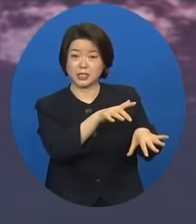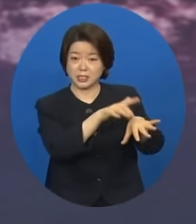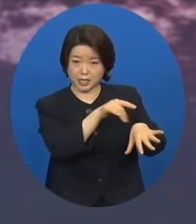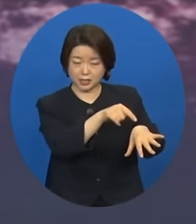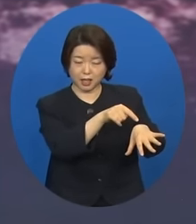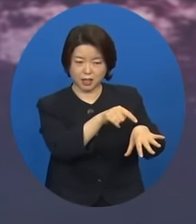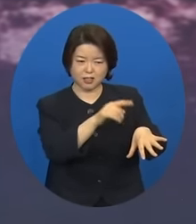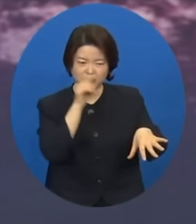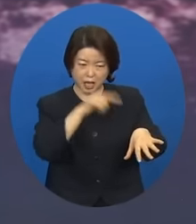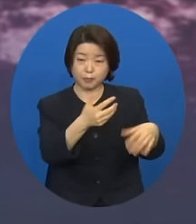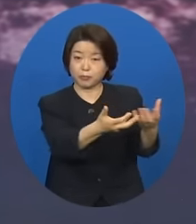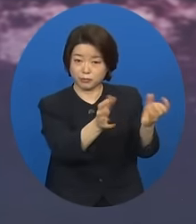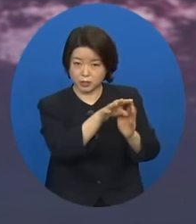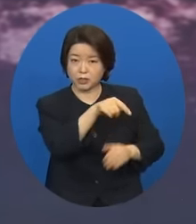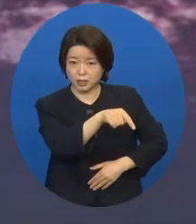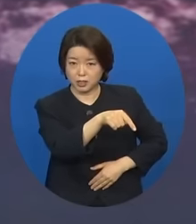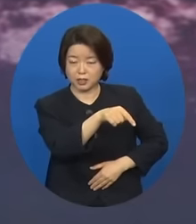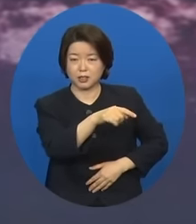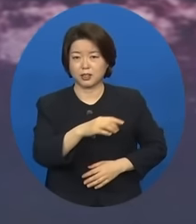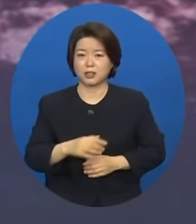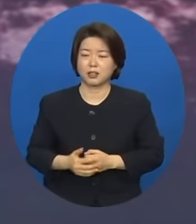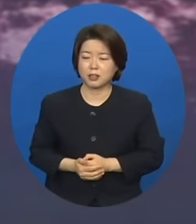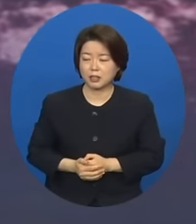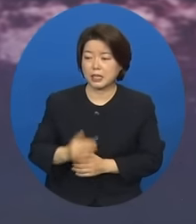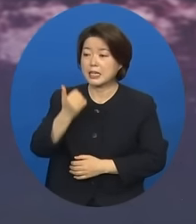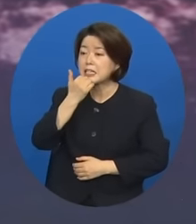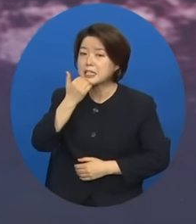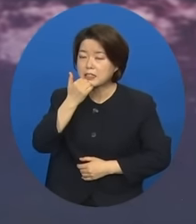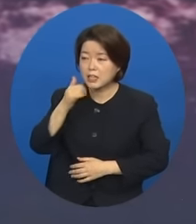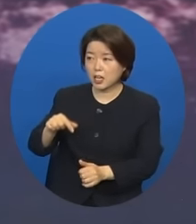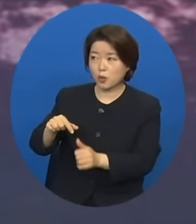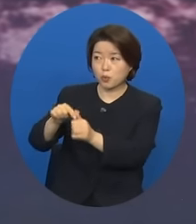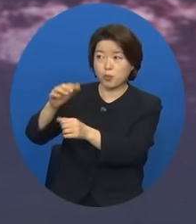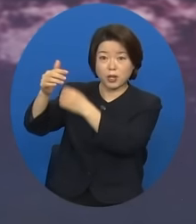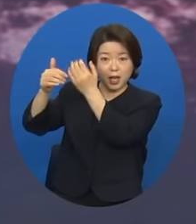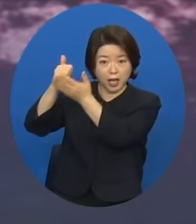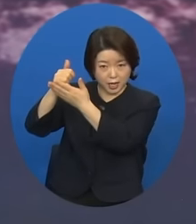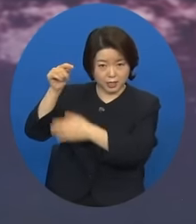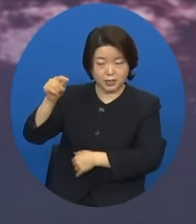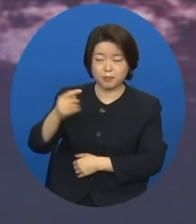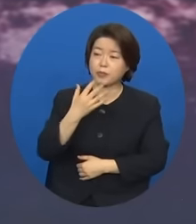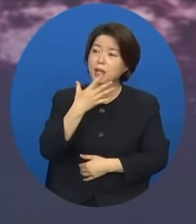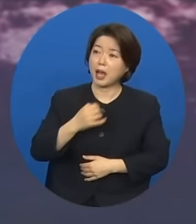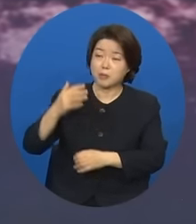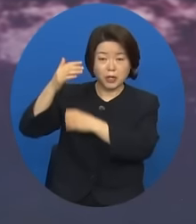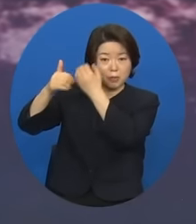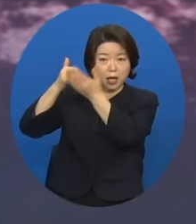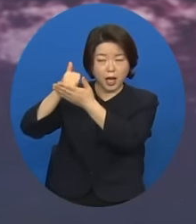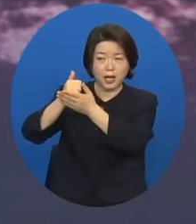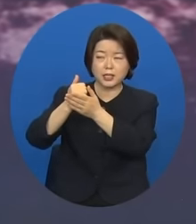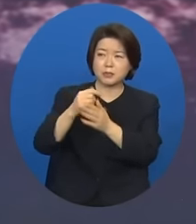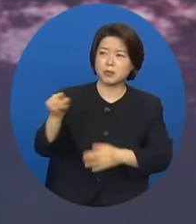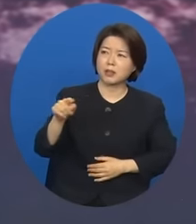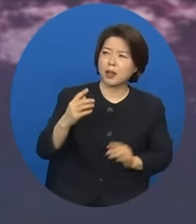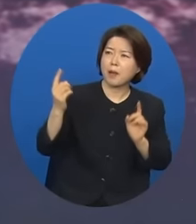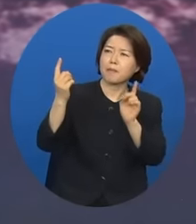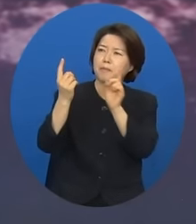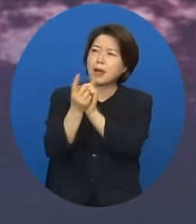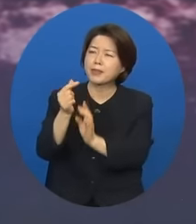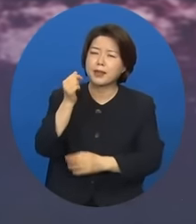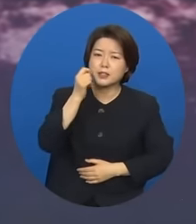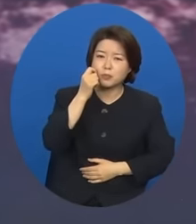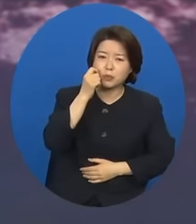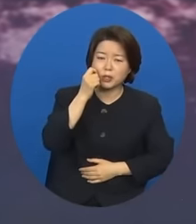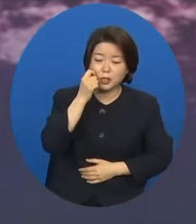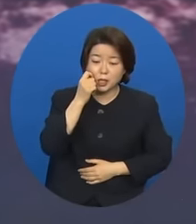악의 세력들은 이삭의 구원의 하나님 그다음에 아브라함의 하나님을 만나지 못하도록